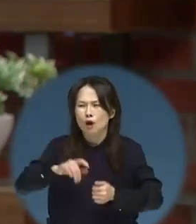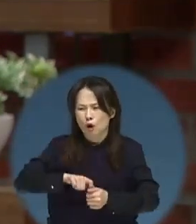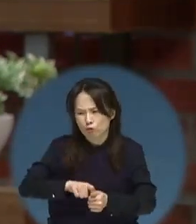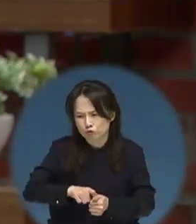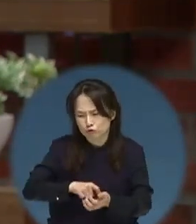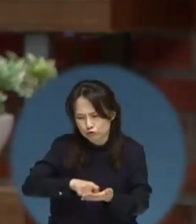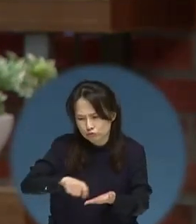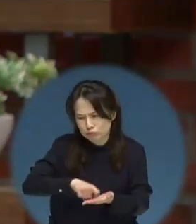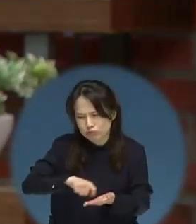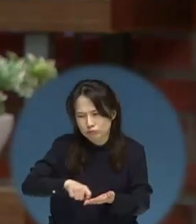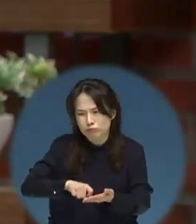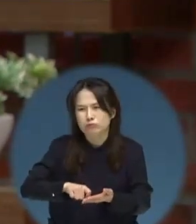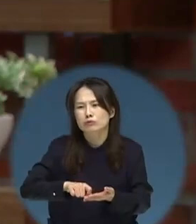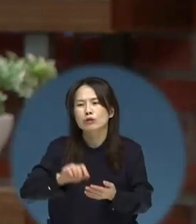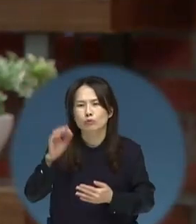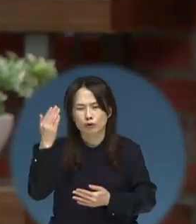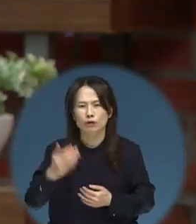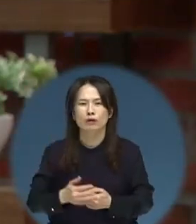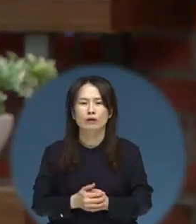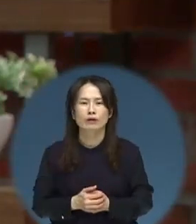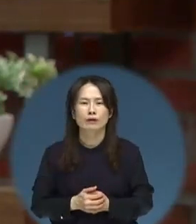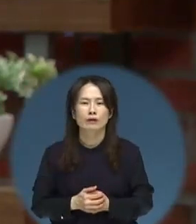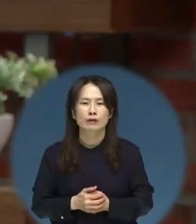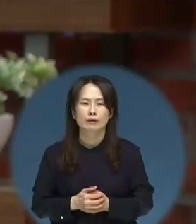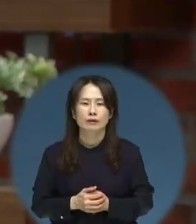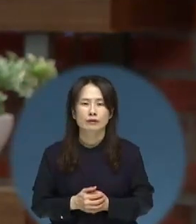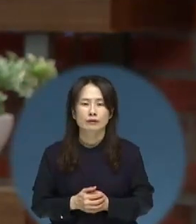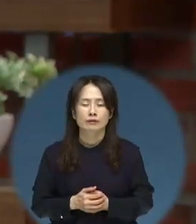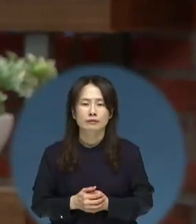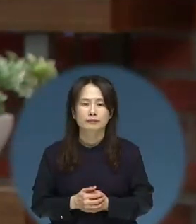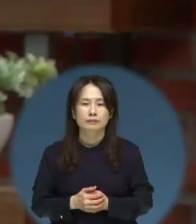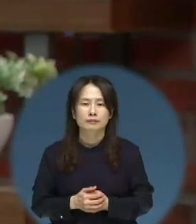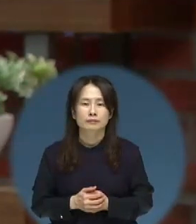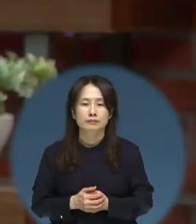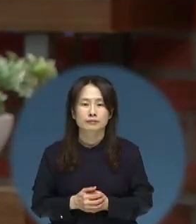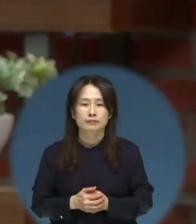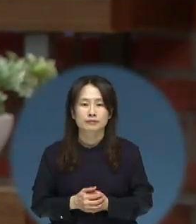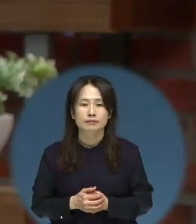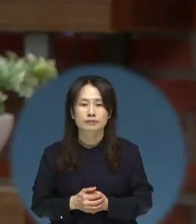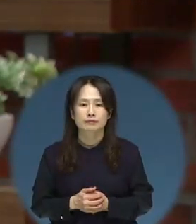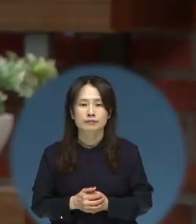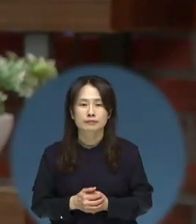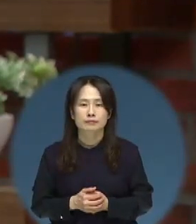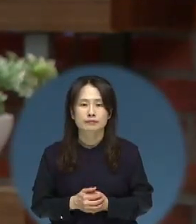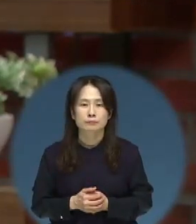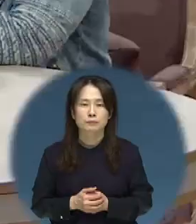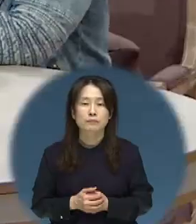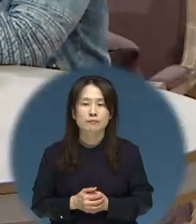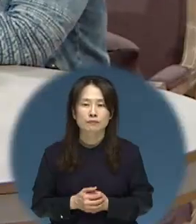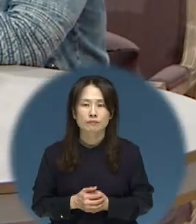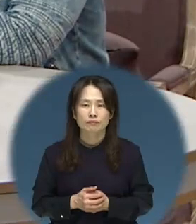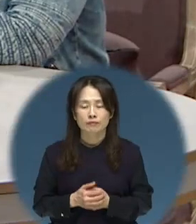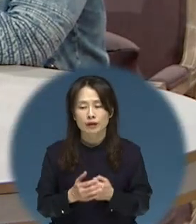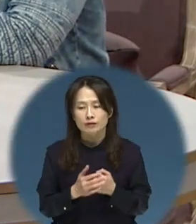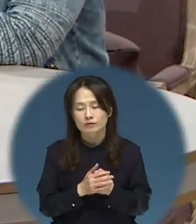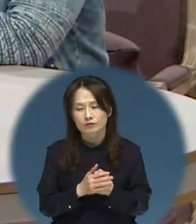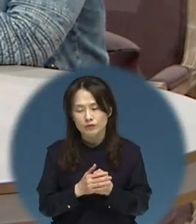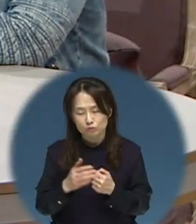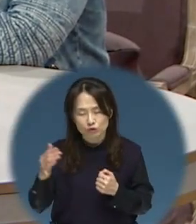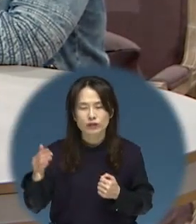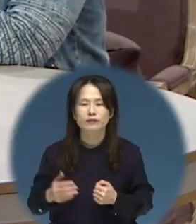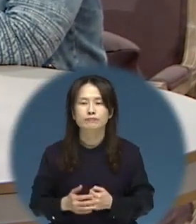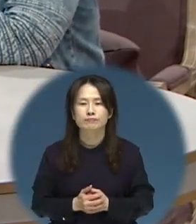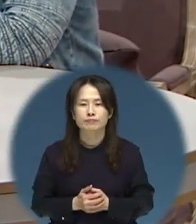또 여러 가지 프로세스로 인해서 아이들에게 전달되는 마음들이나 금액들이 적어지게 되는 경우가 있고. 그렇겠죠. 그래서 그런 부분들을 좀